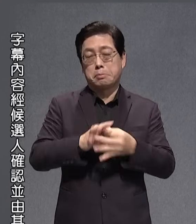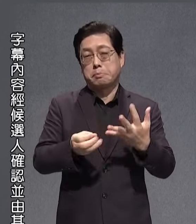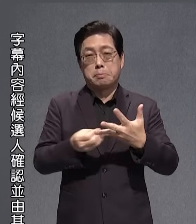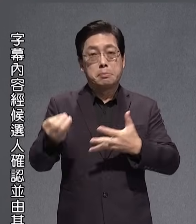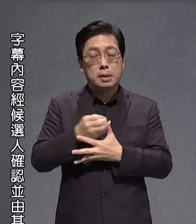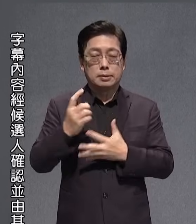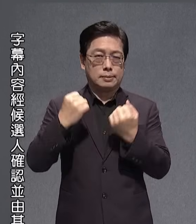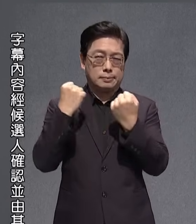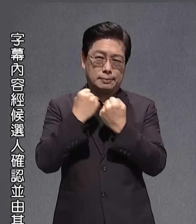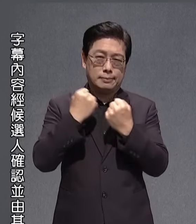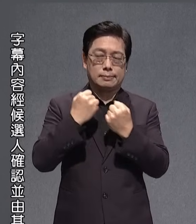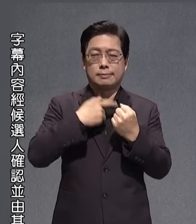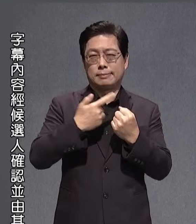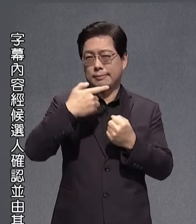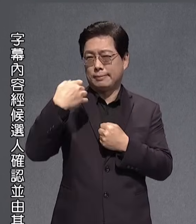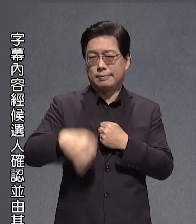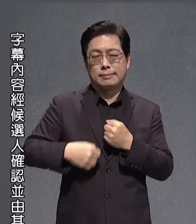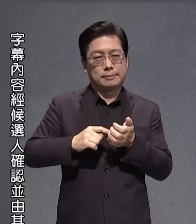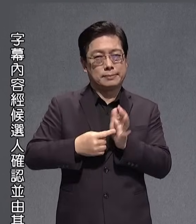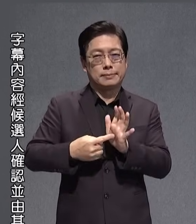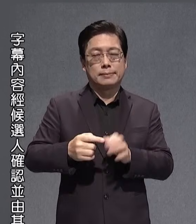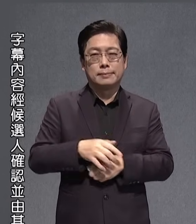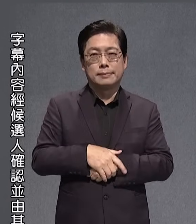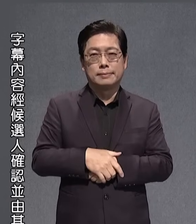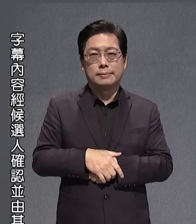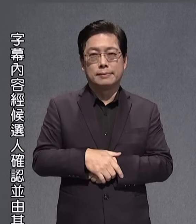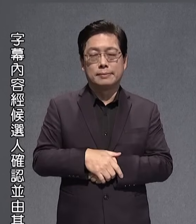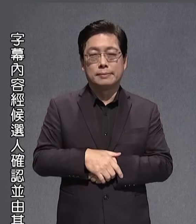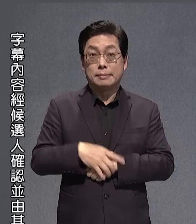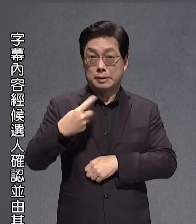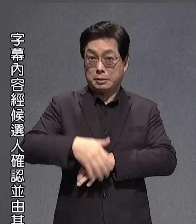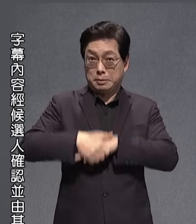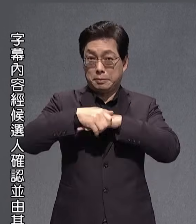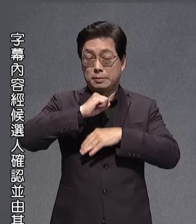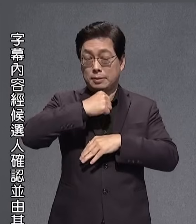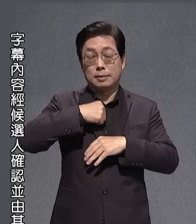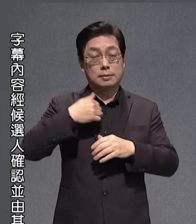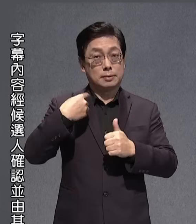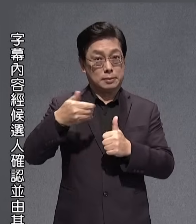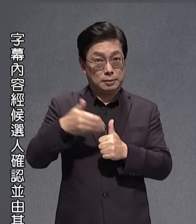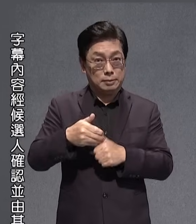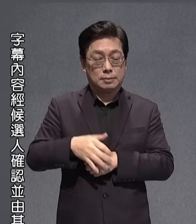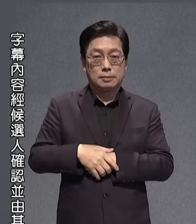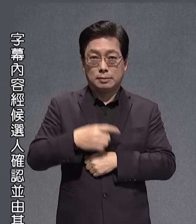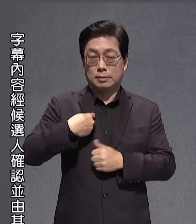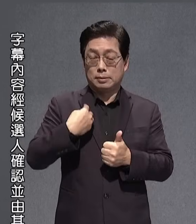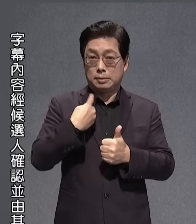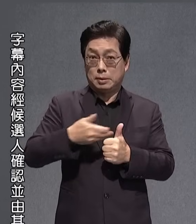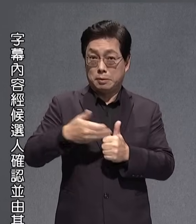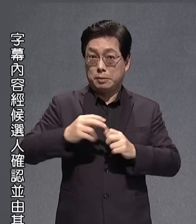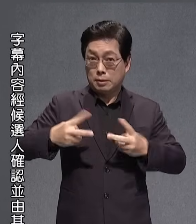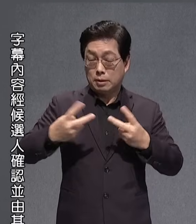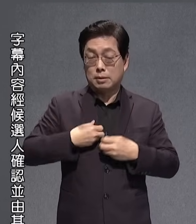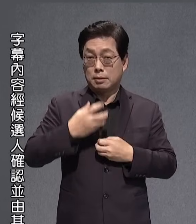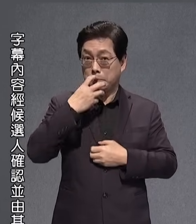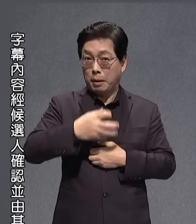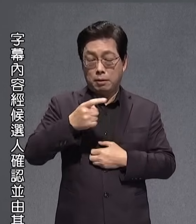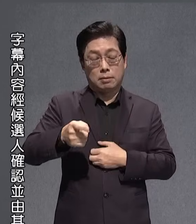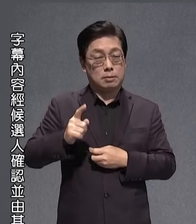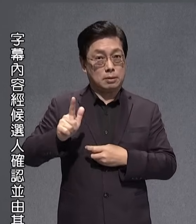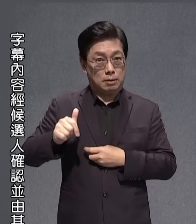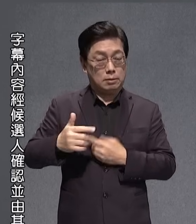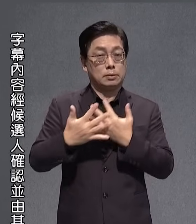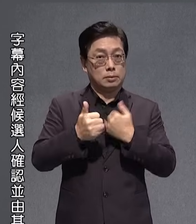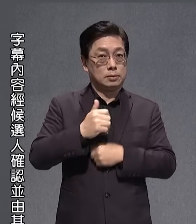是品德教育最烂的示范。讲究台湾的教育，讲究被教改牺牲的学生、导师跟家